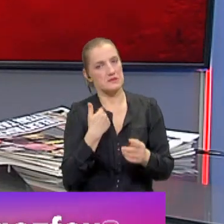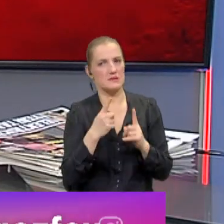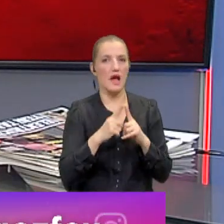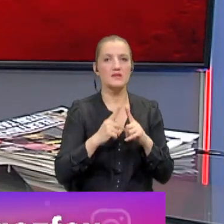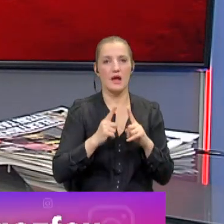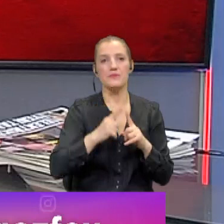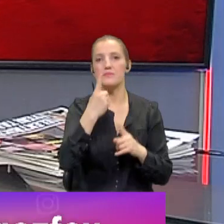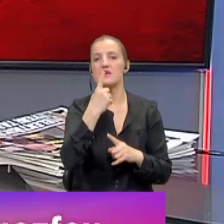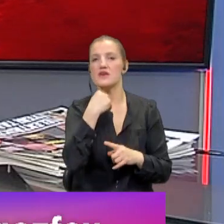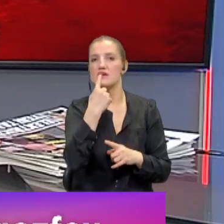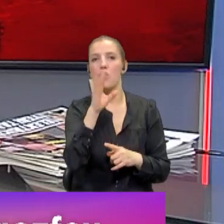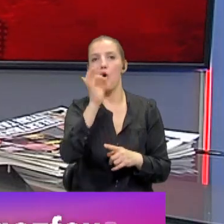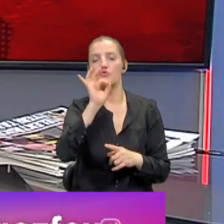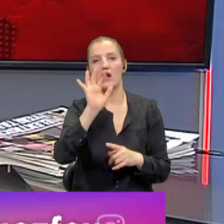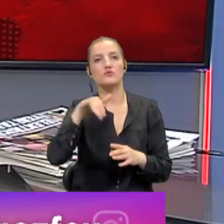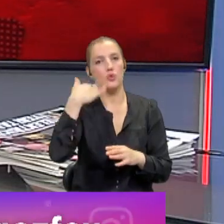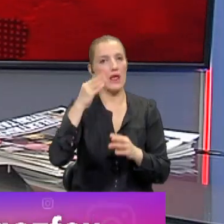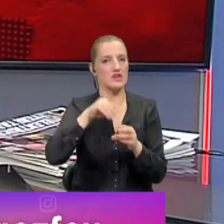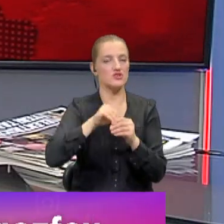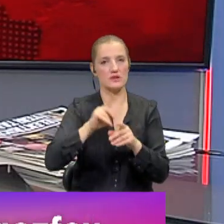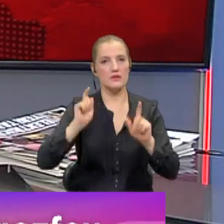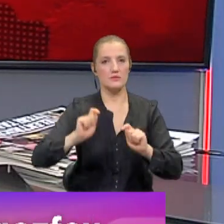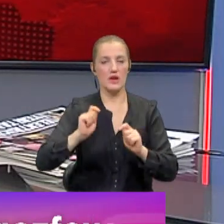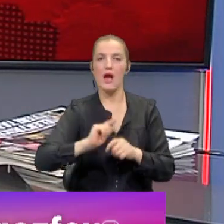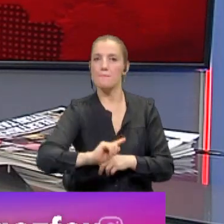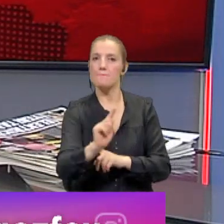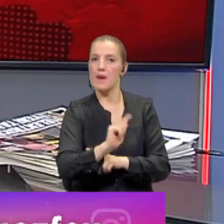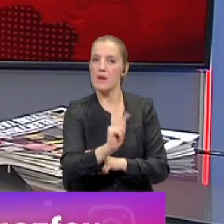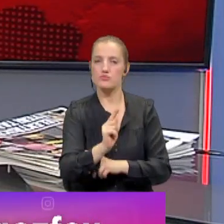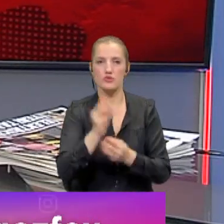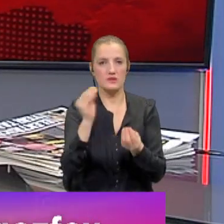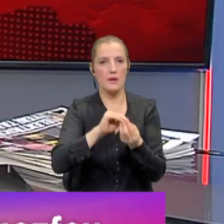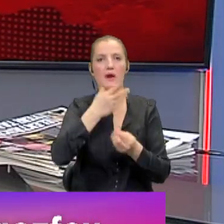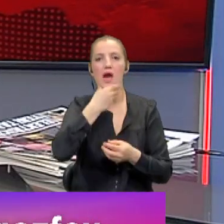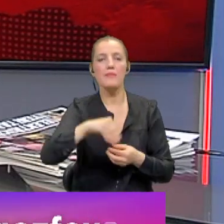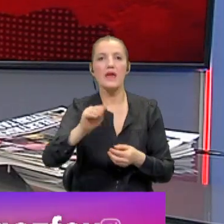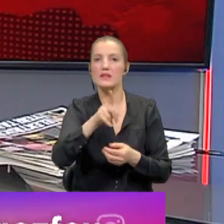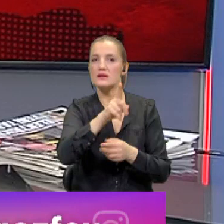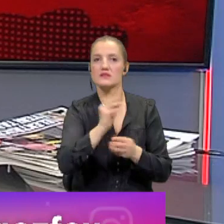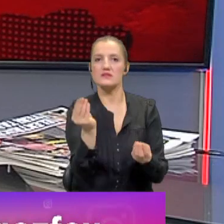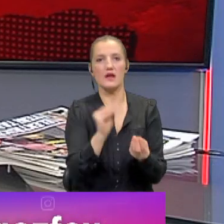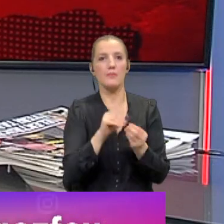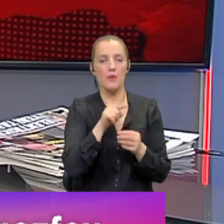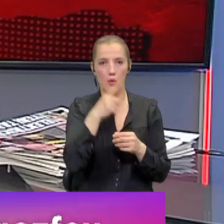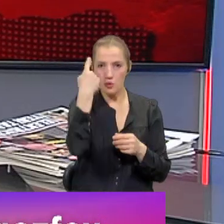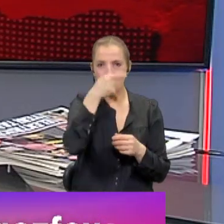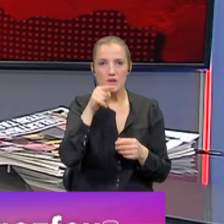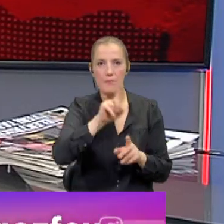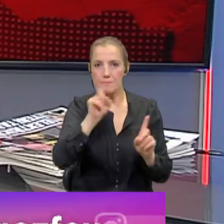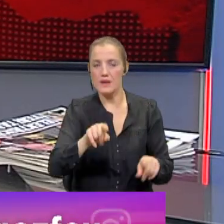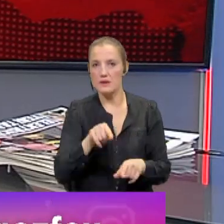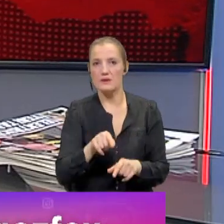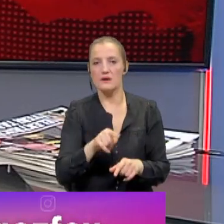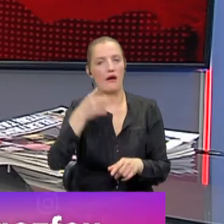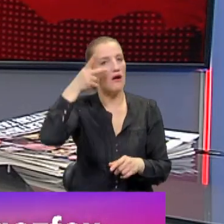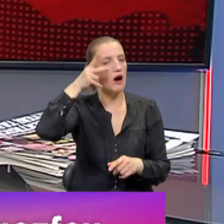hesaplamayı bir ocaktan sonrası için yapacağız E memurun zammı emeklinin zammı O yüzden mi acaba